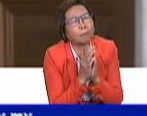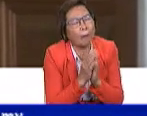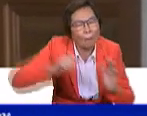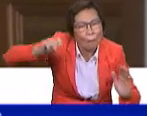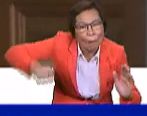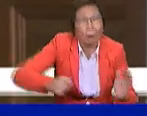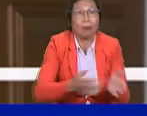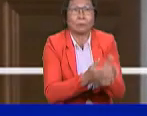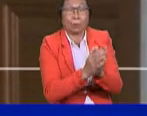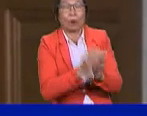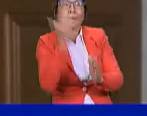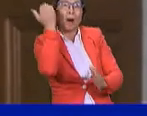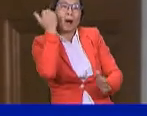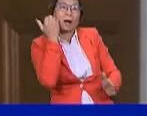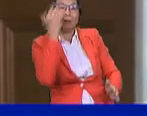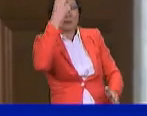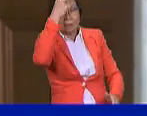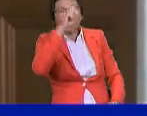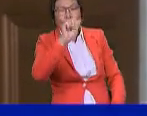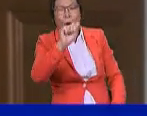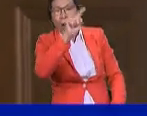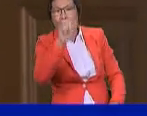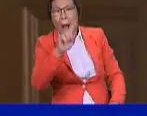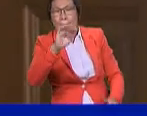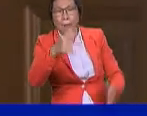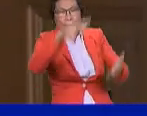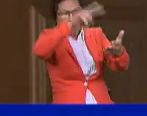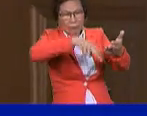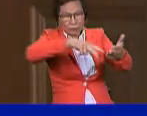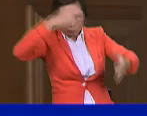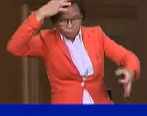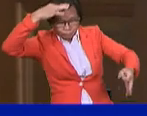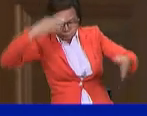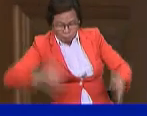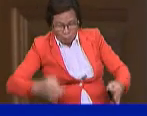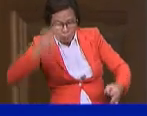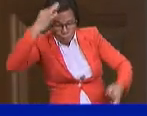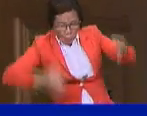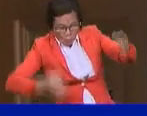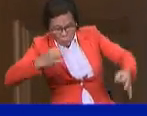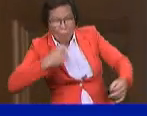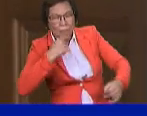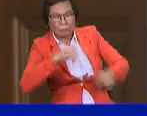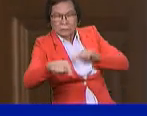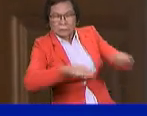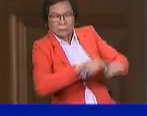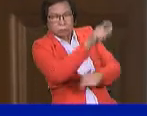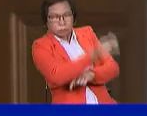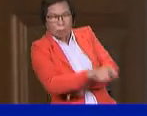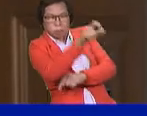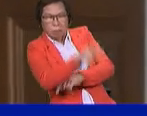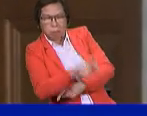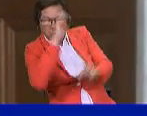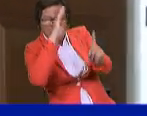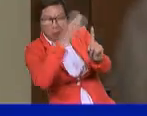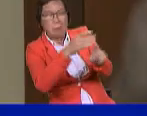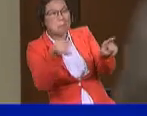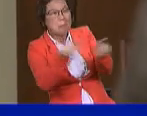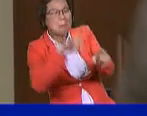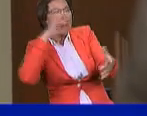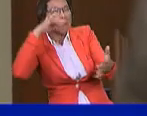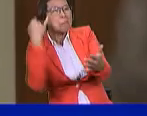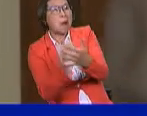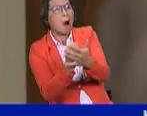Mahkamah rayuan Hakim NATO Azman ketika membacakan penghakimannya menyifatkan tindakan tertuduh seperti jenazah